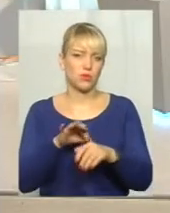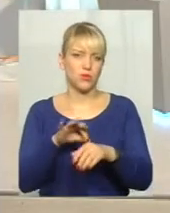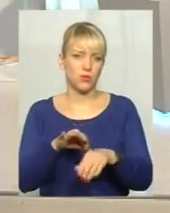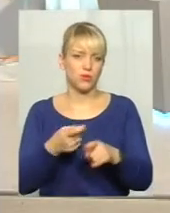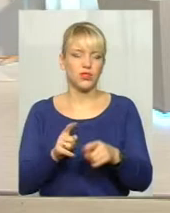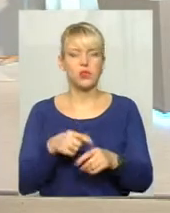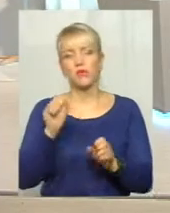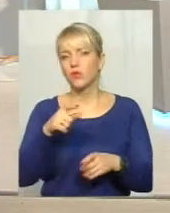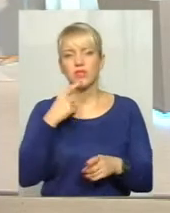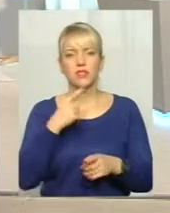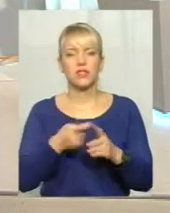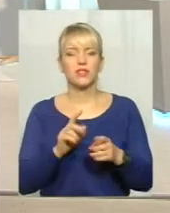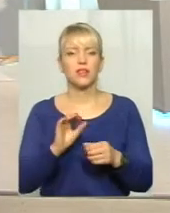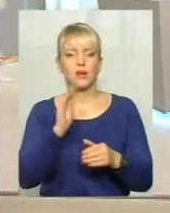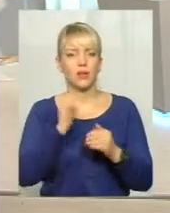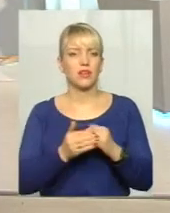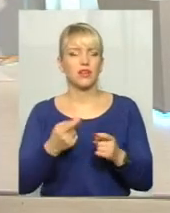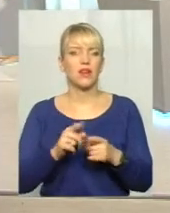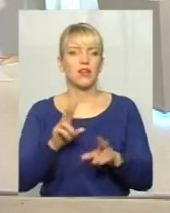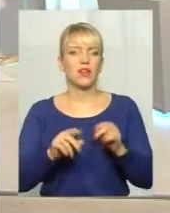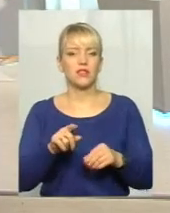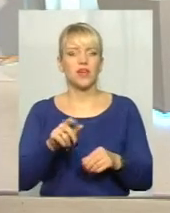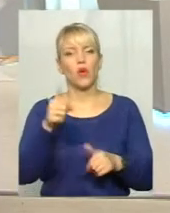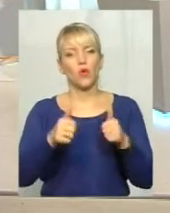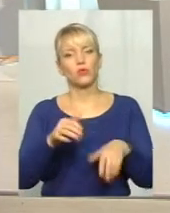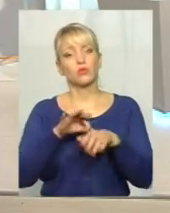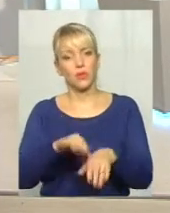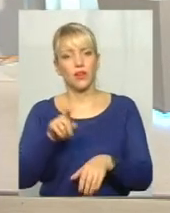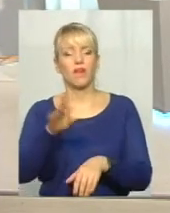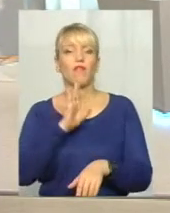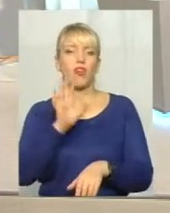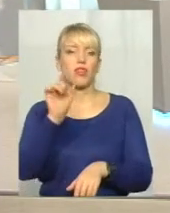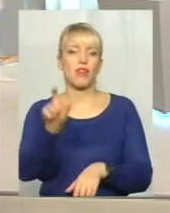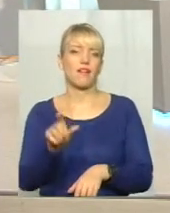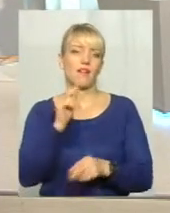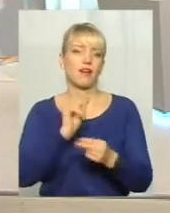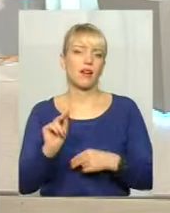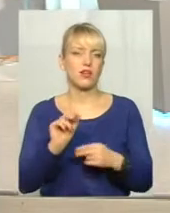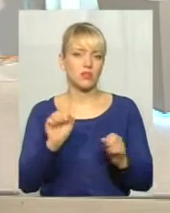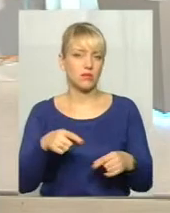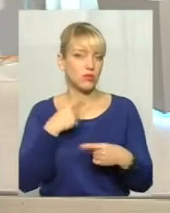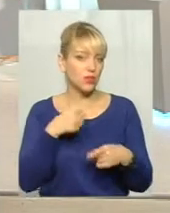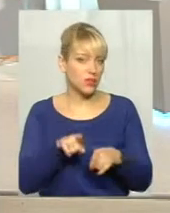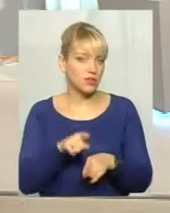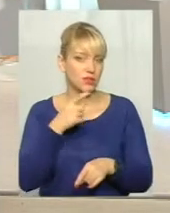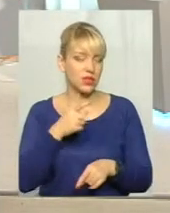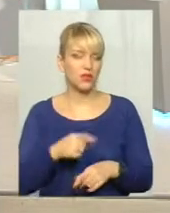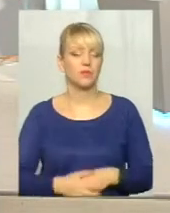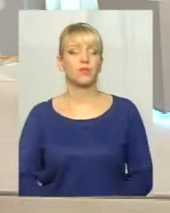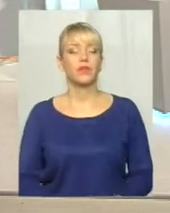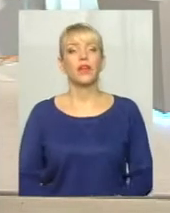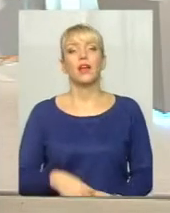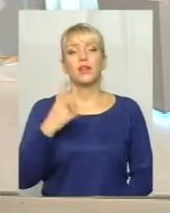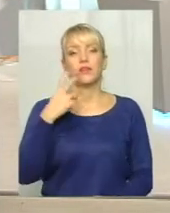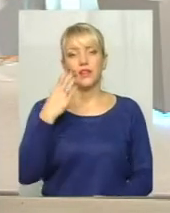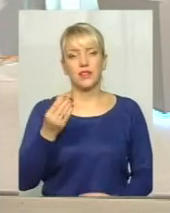перемогла, от це вона краще. А от про репутацію, до речі, дуже слушно. Два дні тому